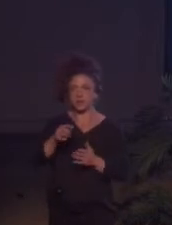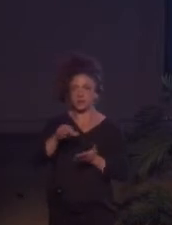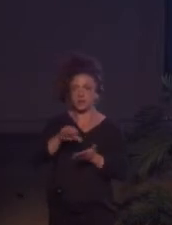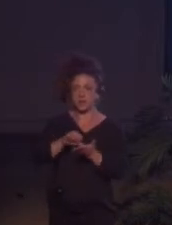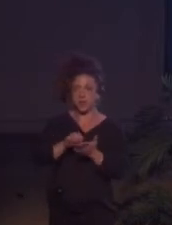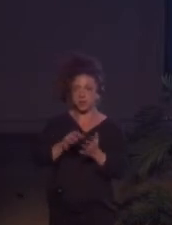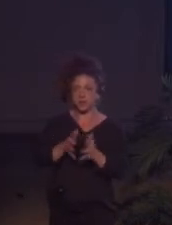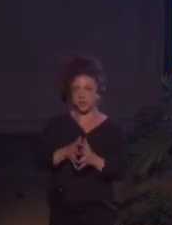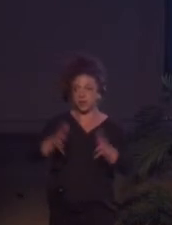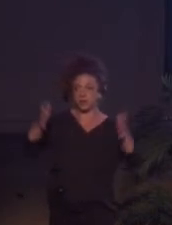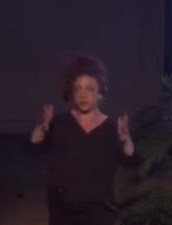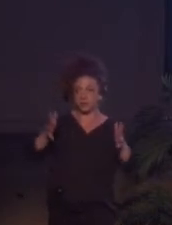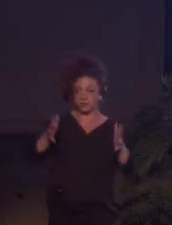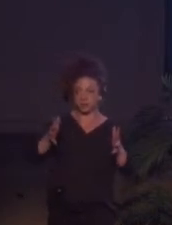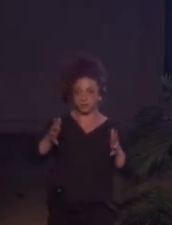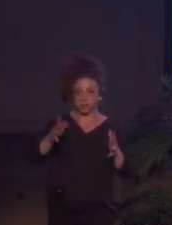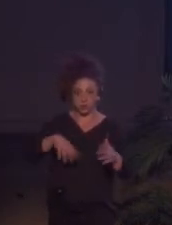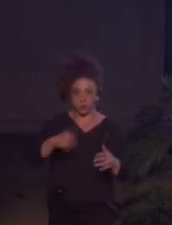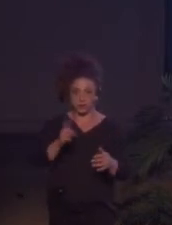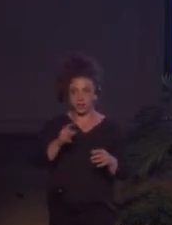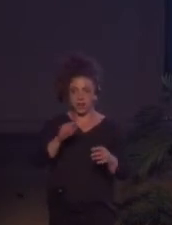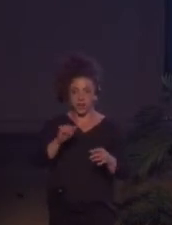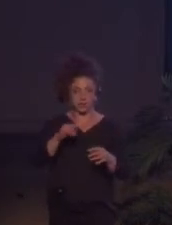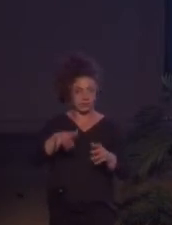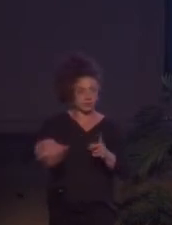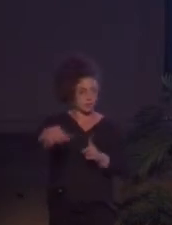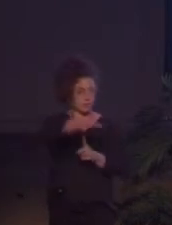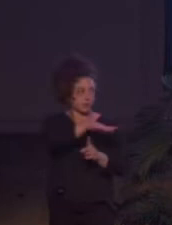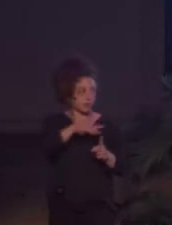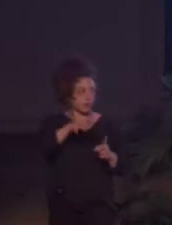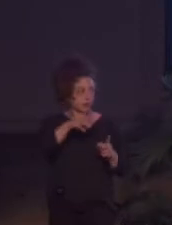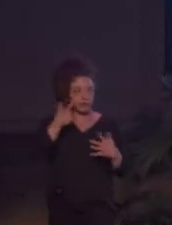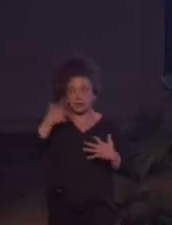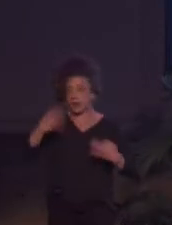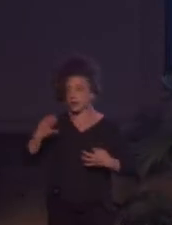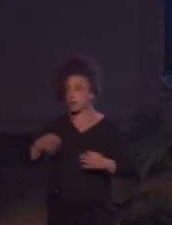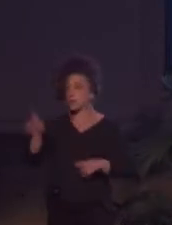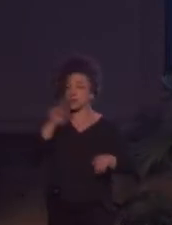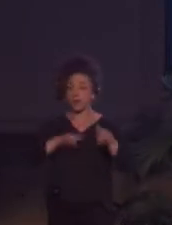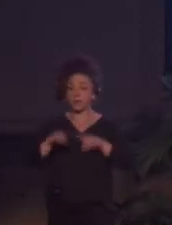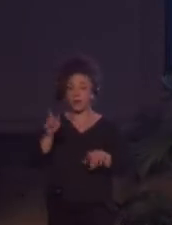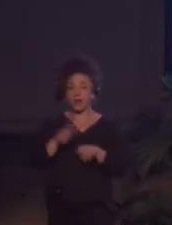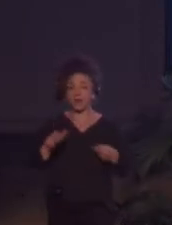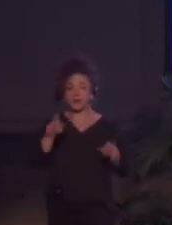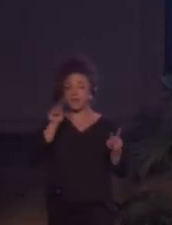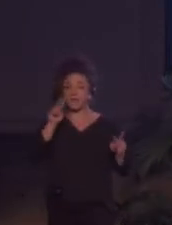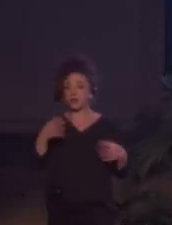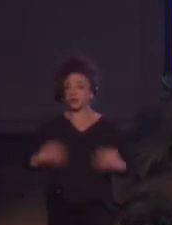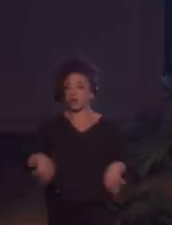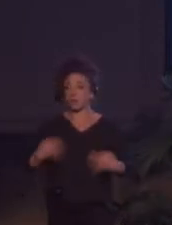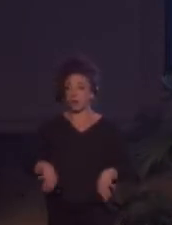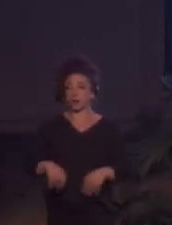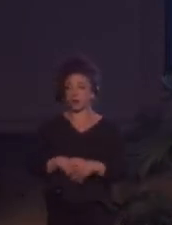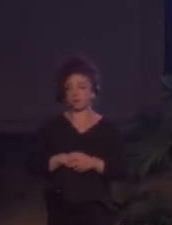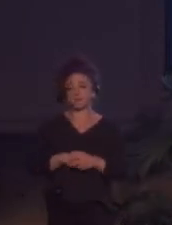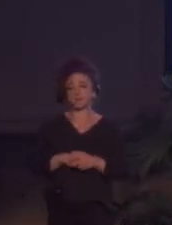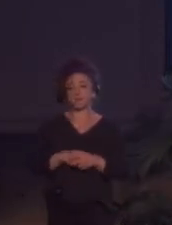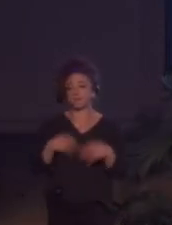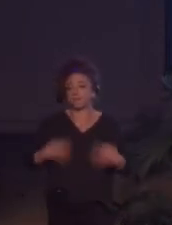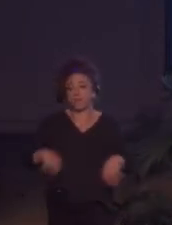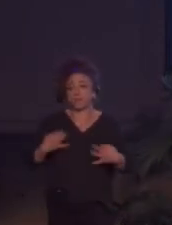bat daukagula inguruan, baina normalizatu eta barneratu dugula. Eta orduan orain guk ere aurkitu behar ditugu, ez? Klabeak